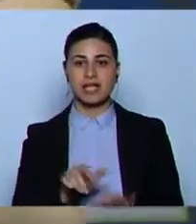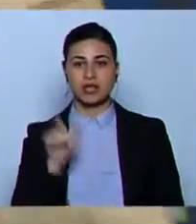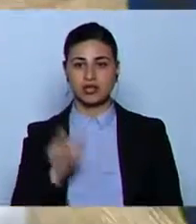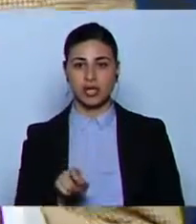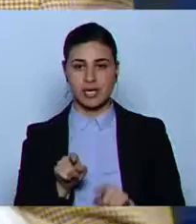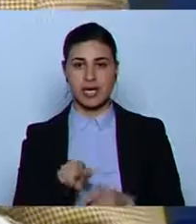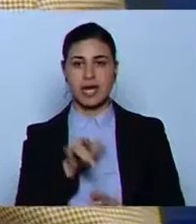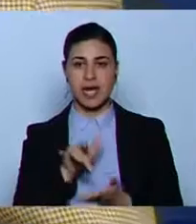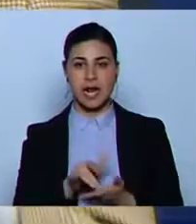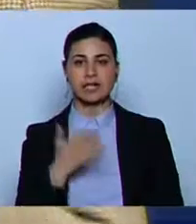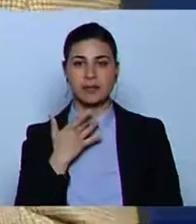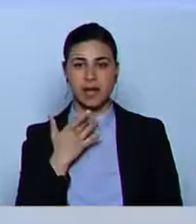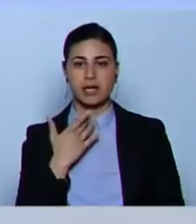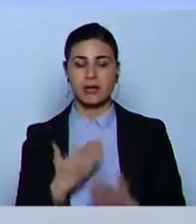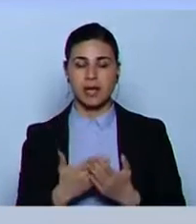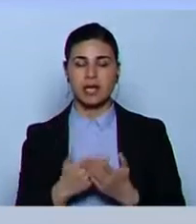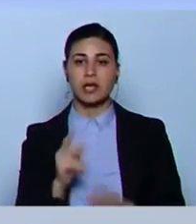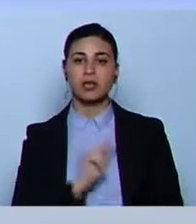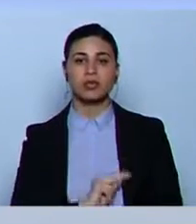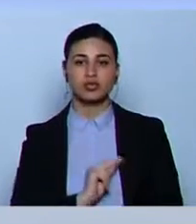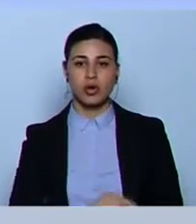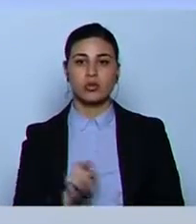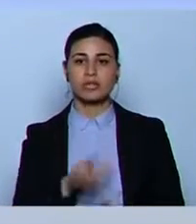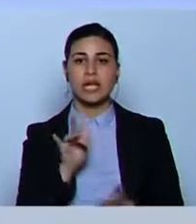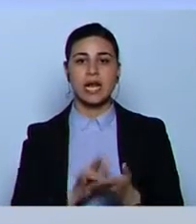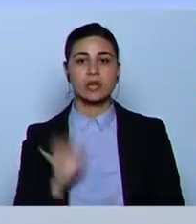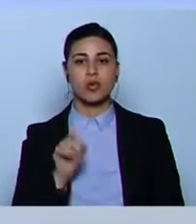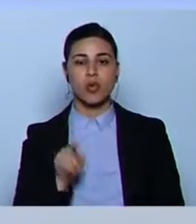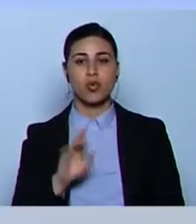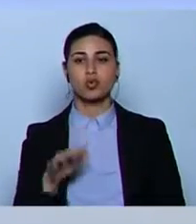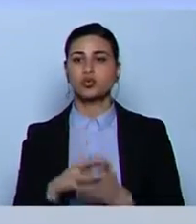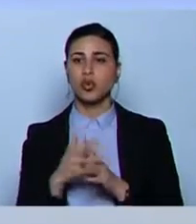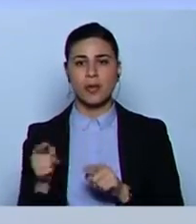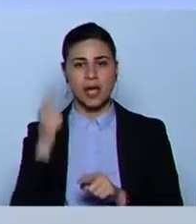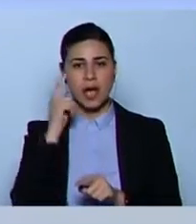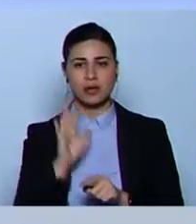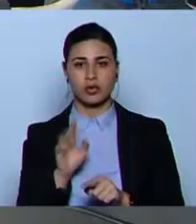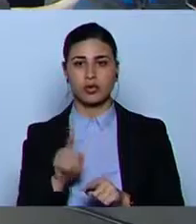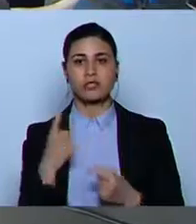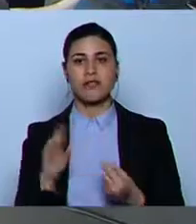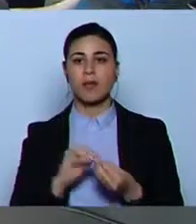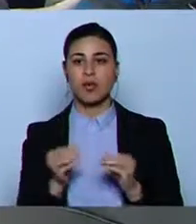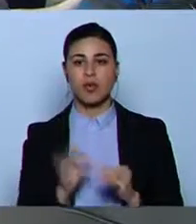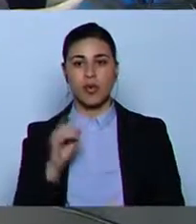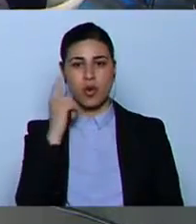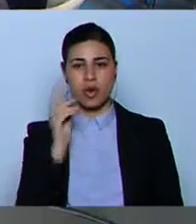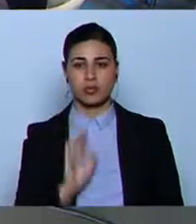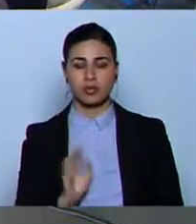ამ შემთხვევაში ქალაქის მერი, ვთქვათ, მუშაობს კონკრეტულად ქალაქზე და სოფელზე არ ამუშავებს, ანუ იმ სხვა პრობლემებზე არ